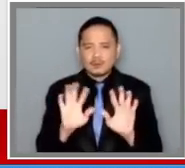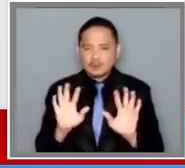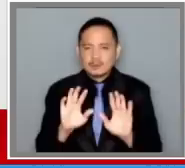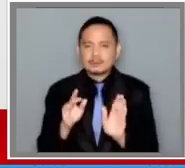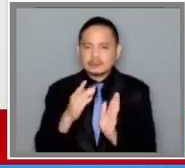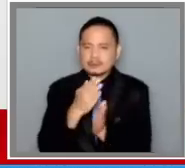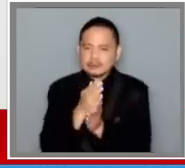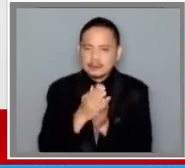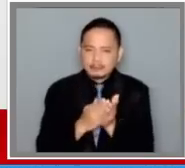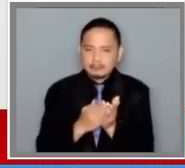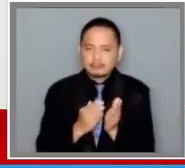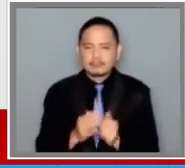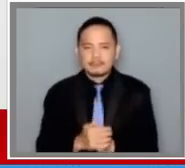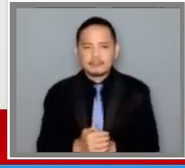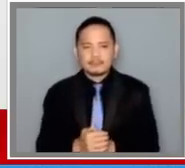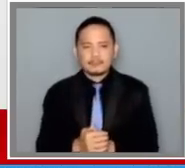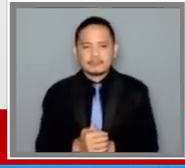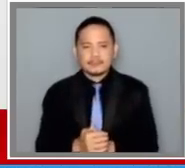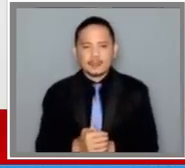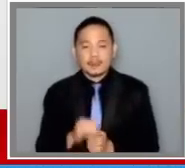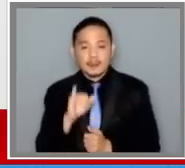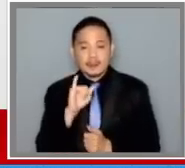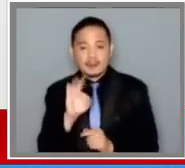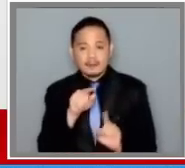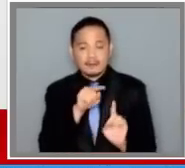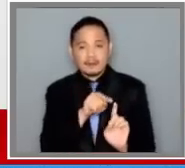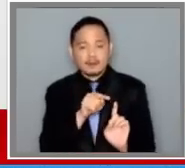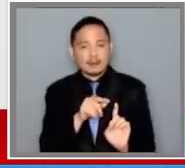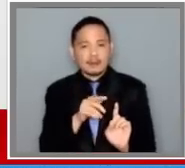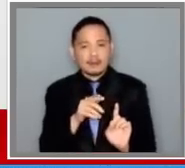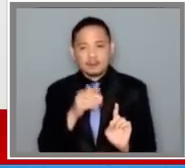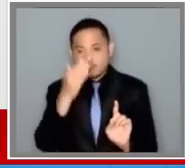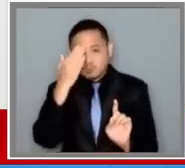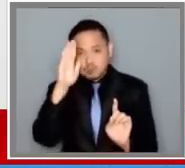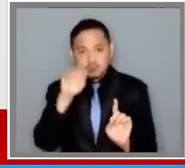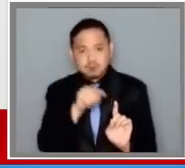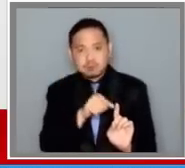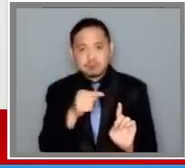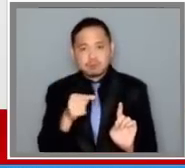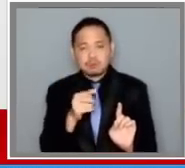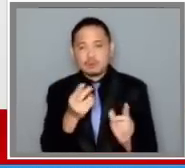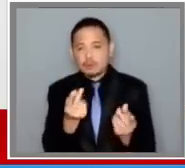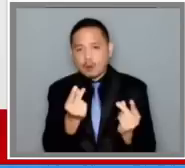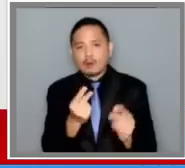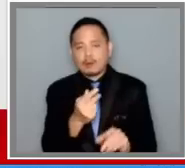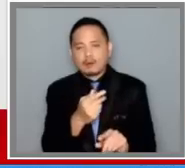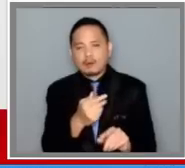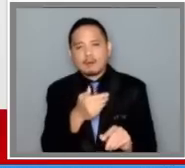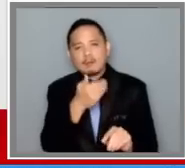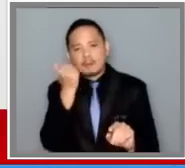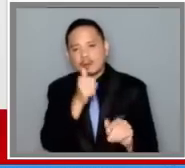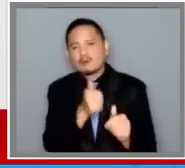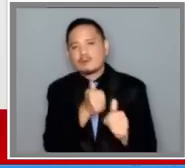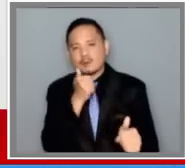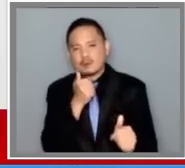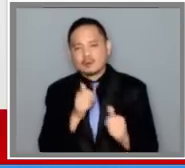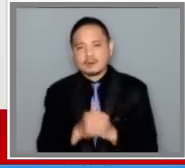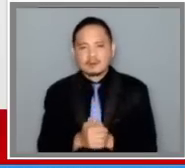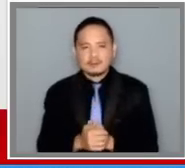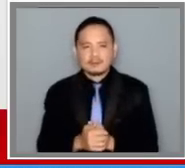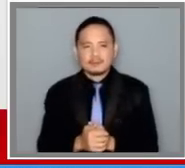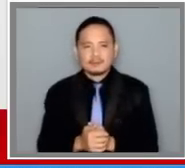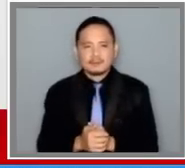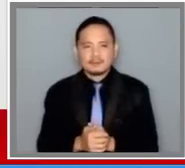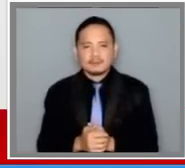kayo ho ay nakagat ng hindi nyo kilala, di ba? Na aso, pusa o kung ano man yan. Animal Bite Center agad. Yes, huwag nang patagalin.